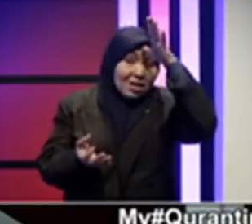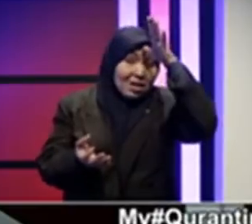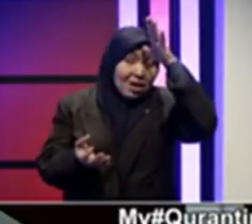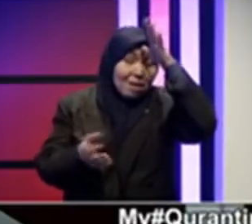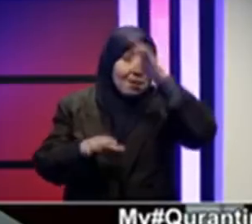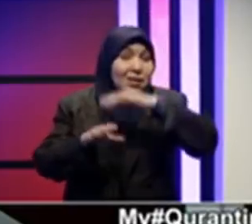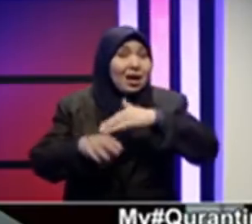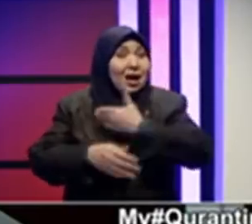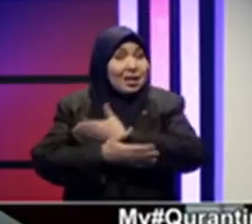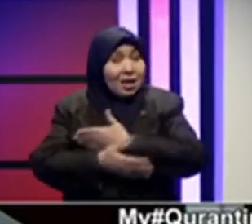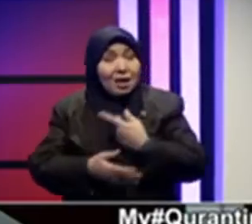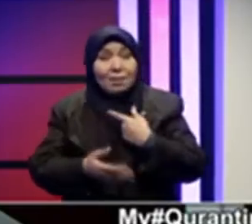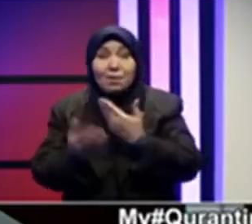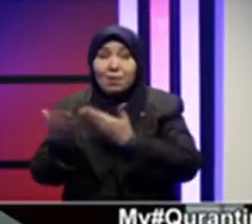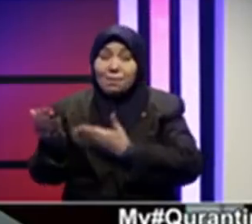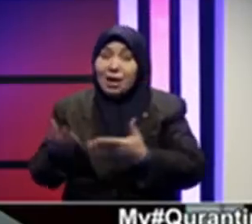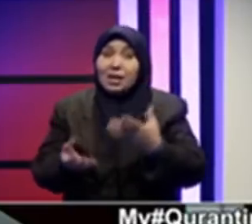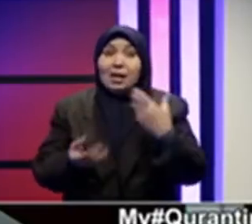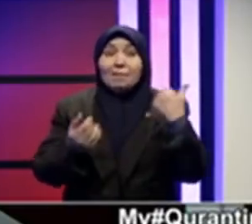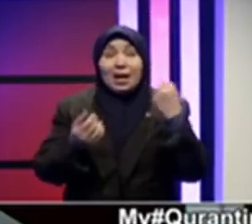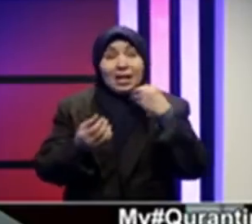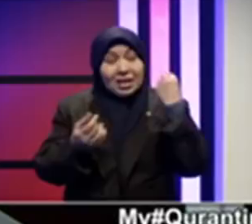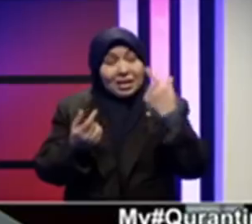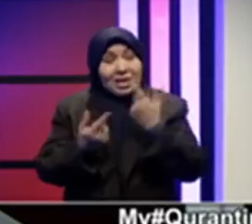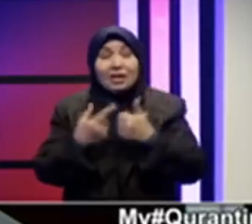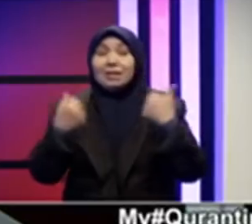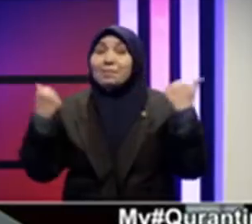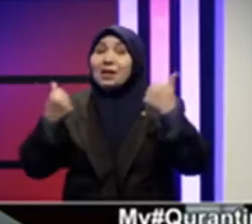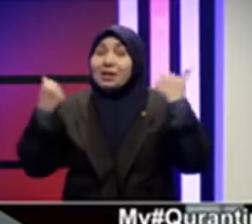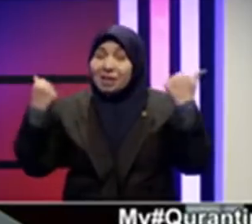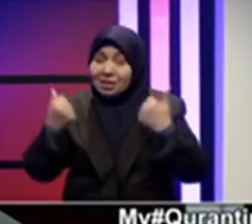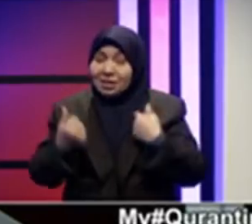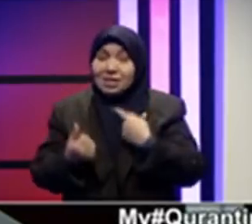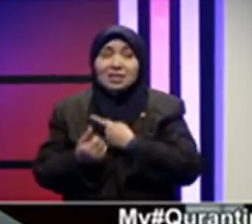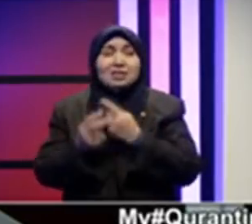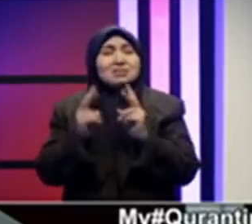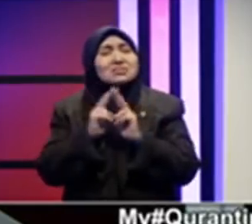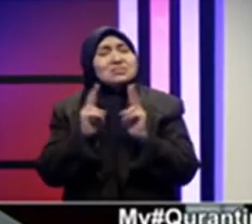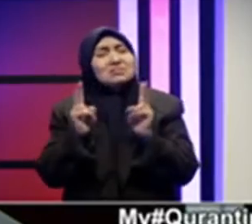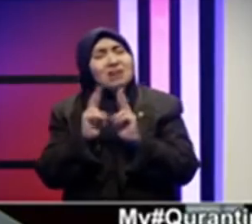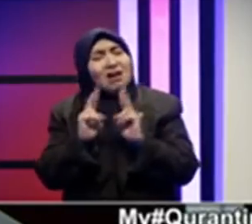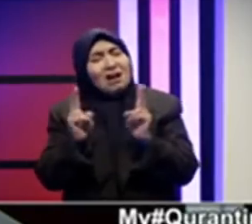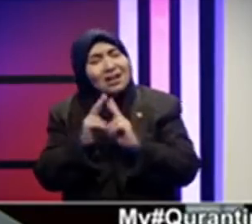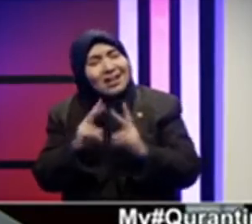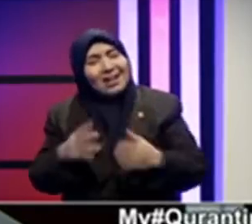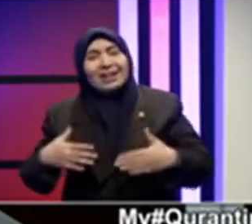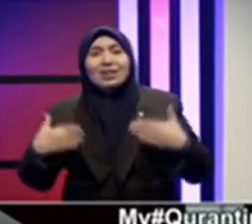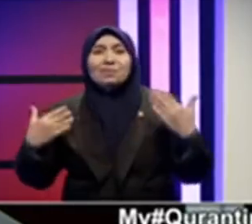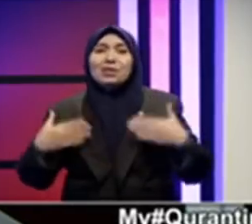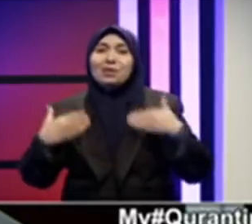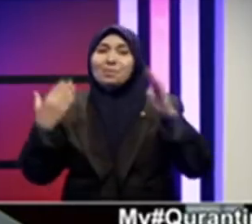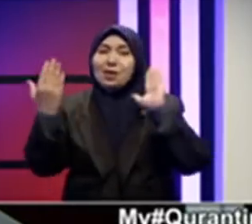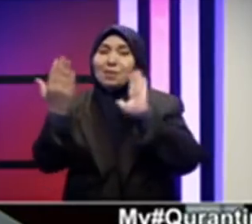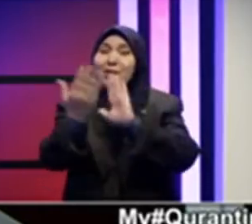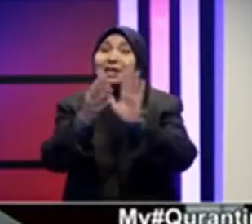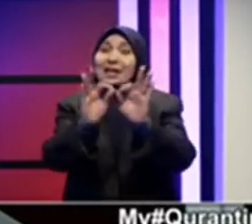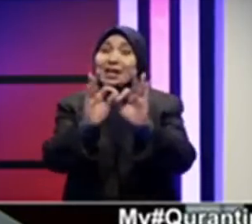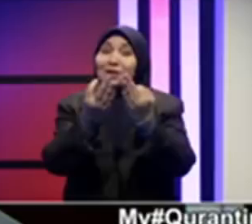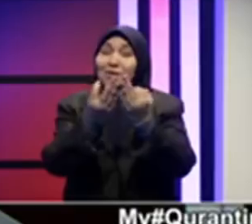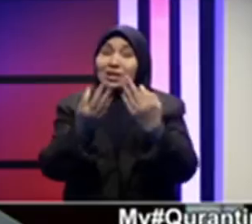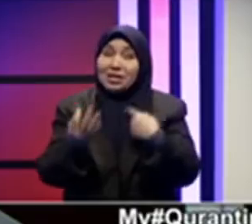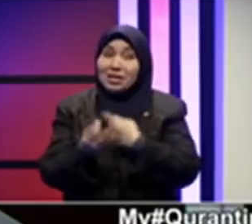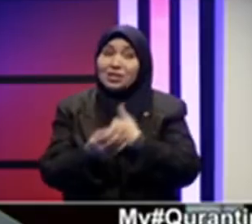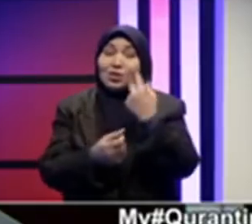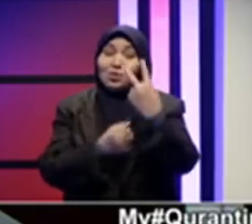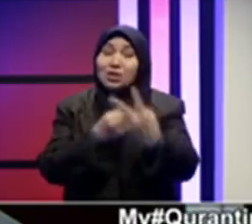kepada anak. Kita baru balik sahaja beraya baru ini, tuan-tuan, ya. Kita amat amat gembira berhadapan dengan keluarga kita, mungkin 2-3